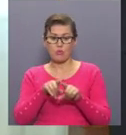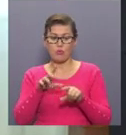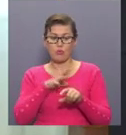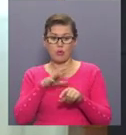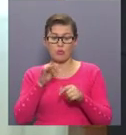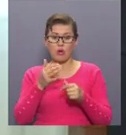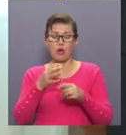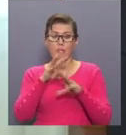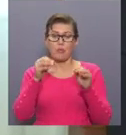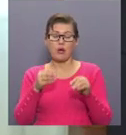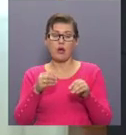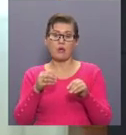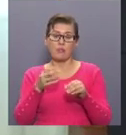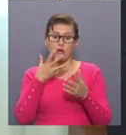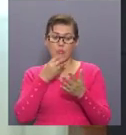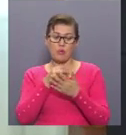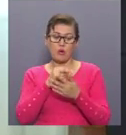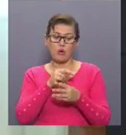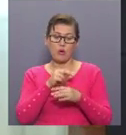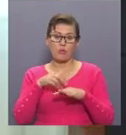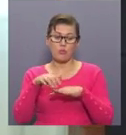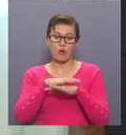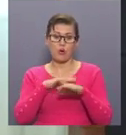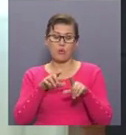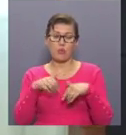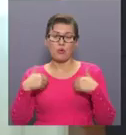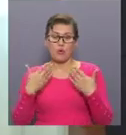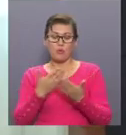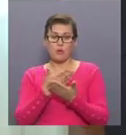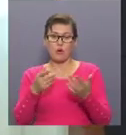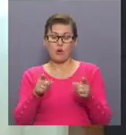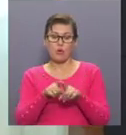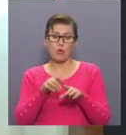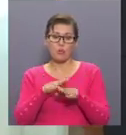жасап атқан барлық халыққа жолдап атқан соның бәрі орындалсын.